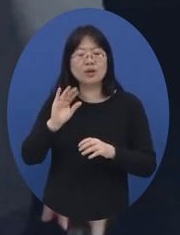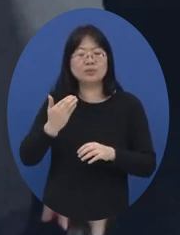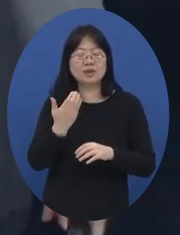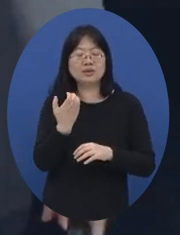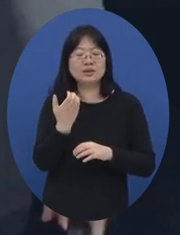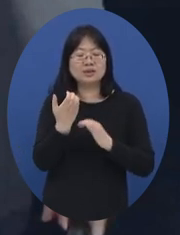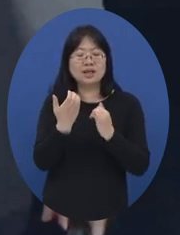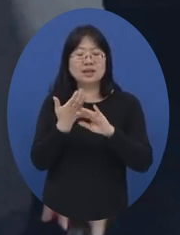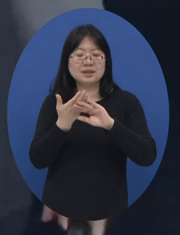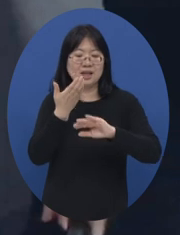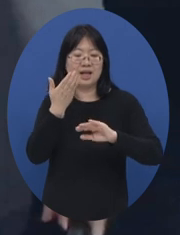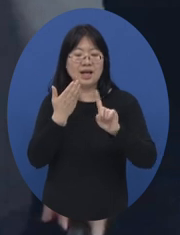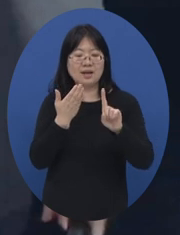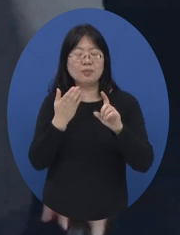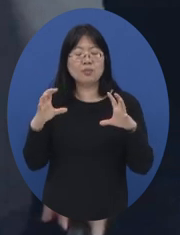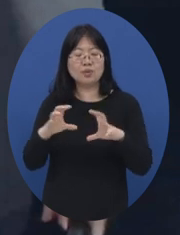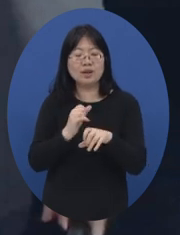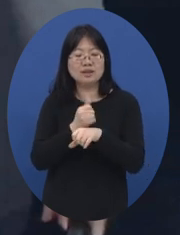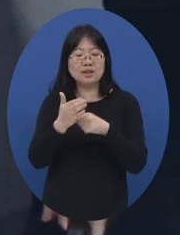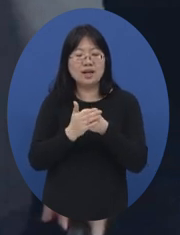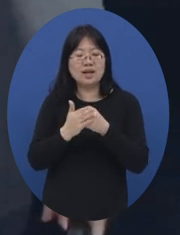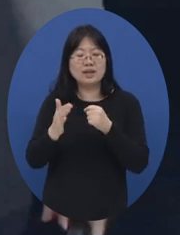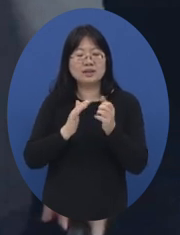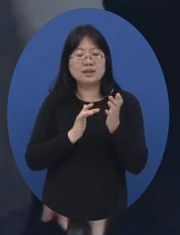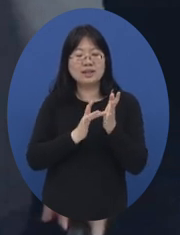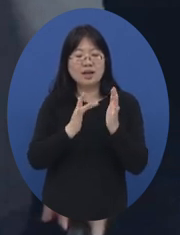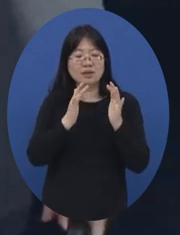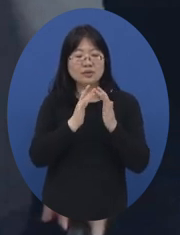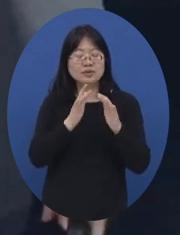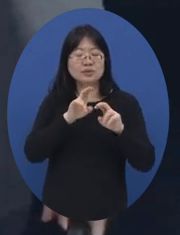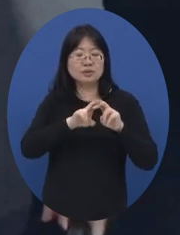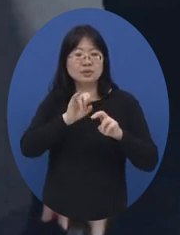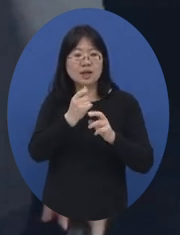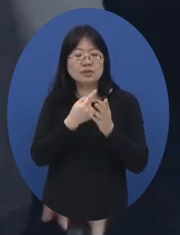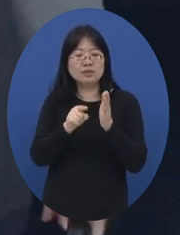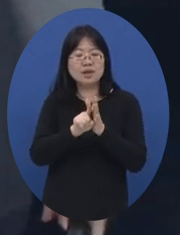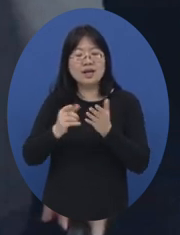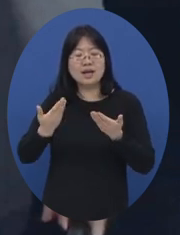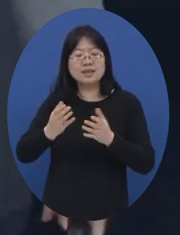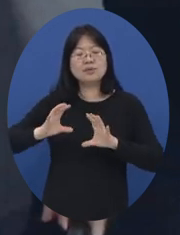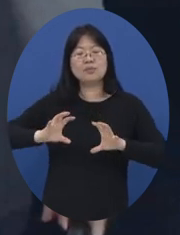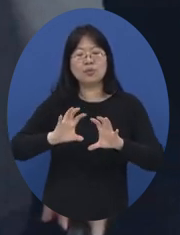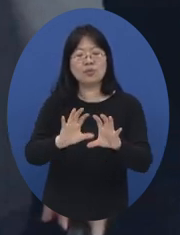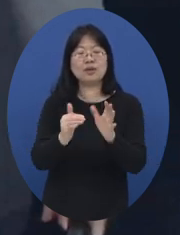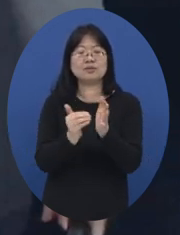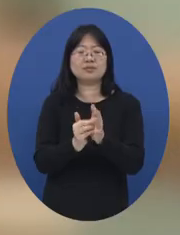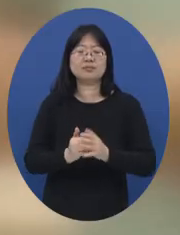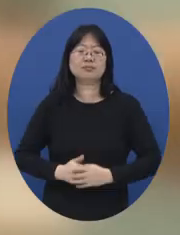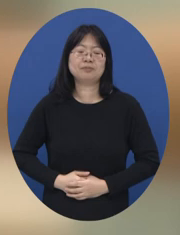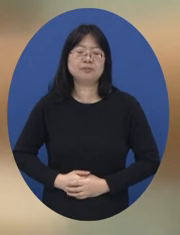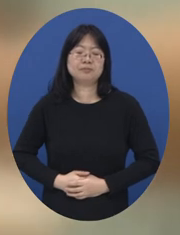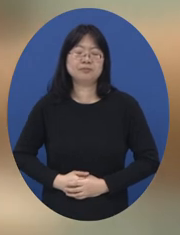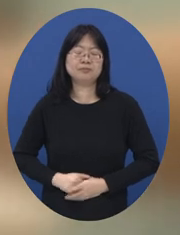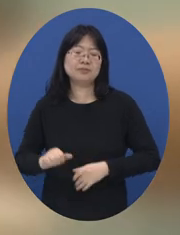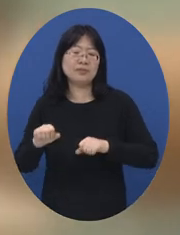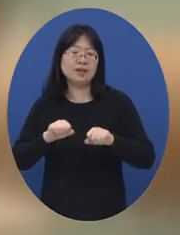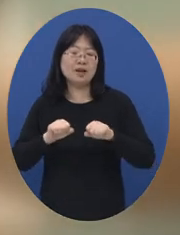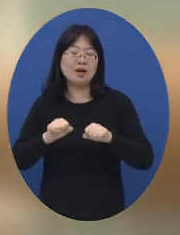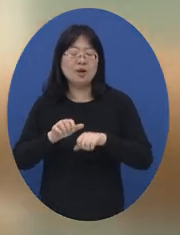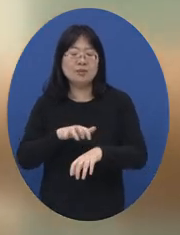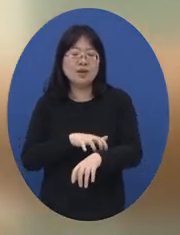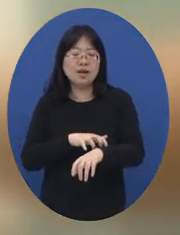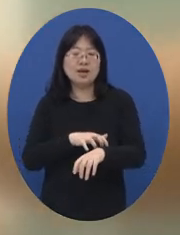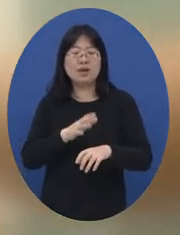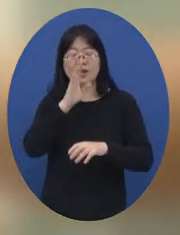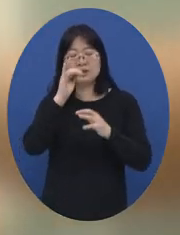넘는 환자의 처방전을 한데 모아 한 약국이 복점 할 수 있게끔 일감을 몰아준 것으로 확인됩니다 거동이 불편한 환자가